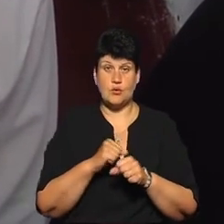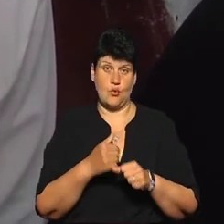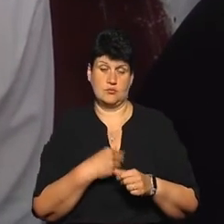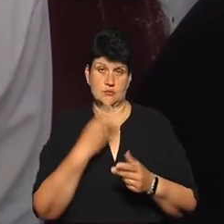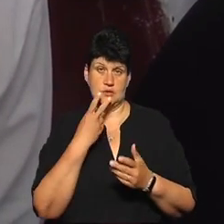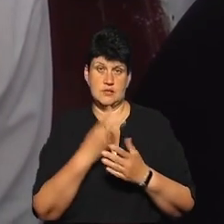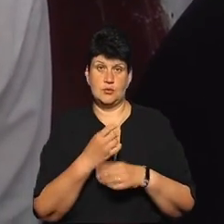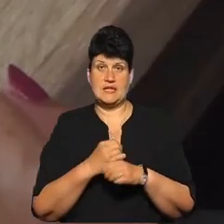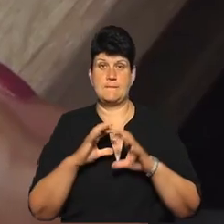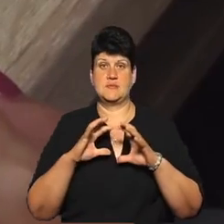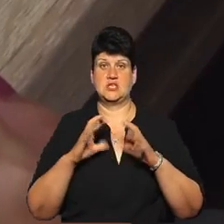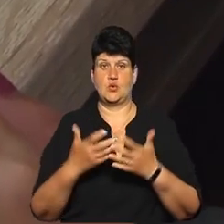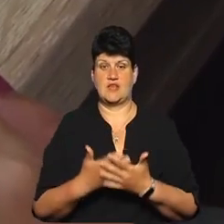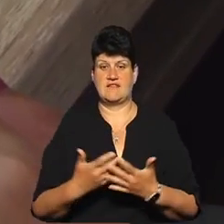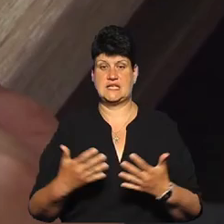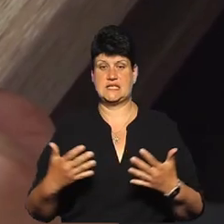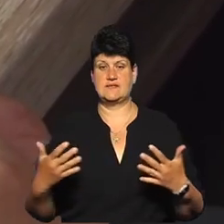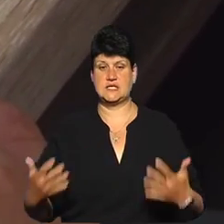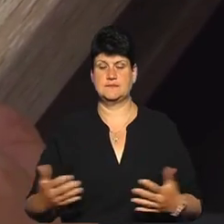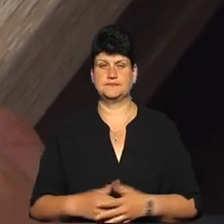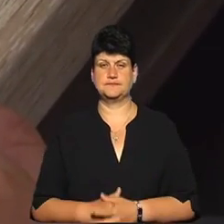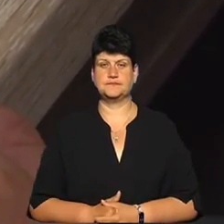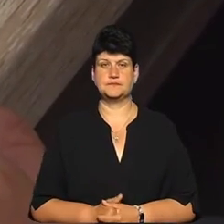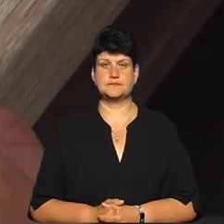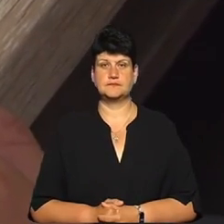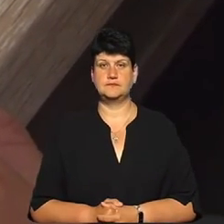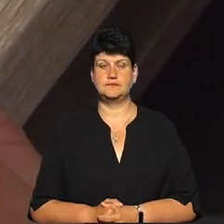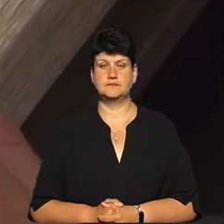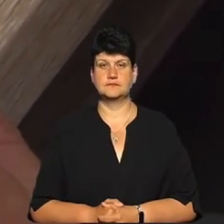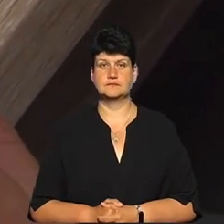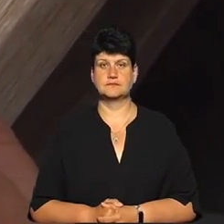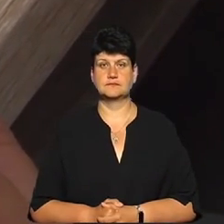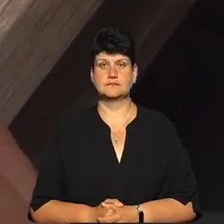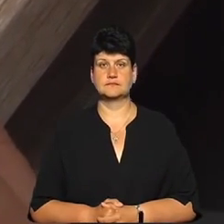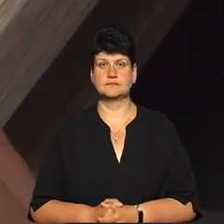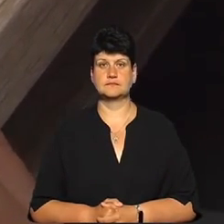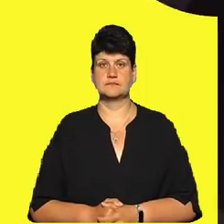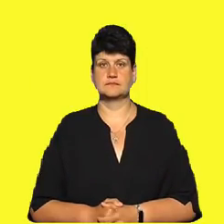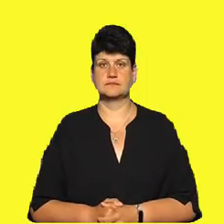на міжнародній виставці. Людмила Путькалець, Василь Панчук. Новини на Суспільному. Тернопільщина.